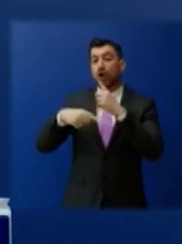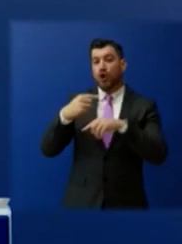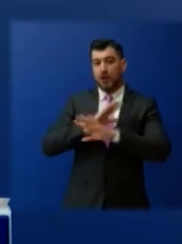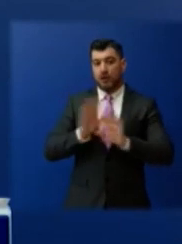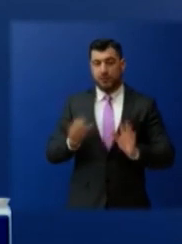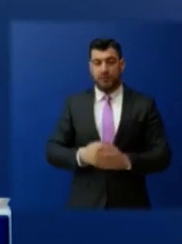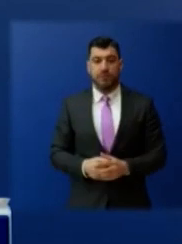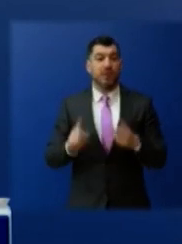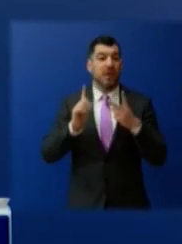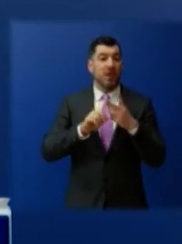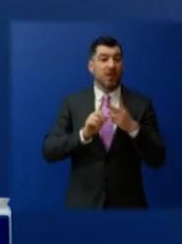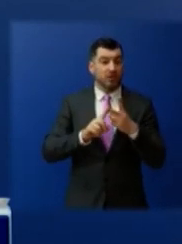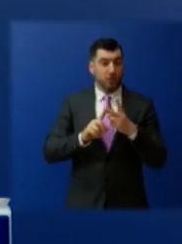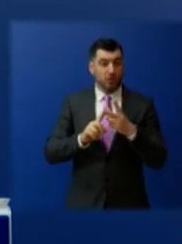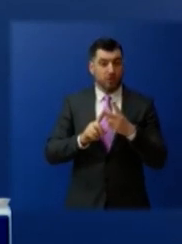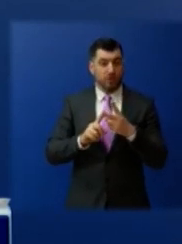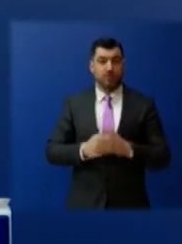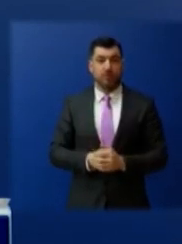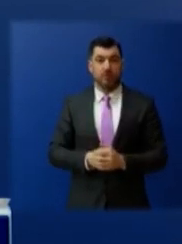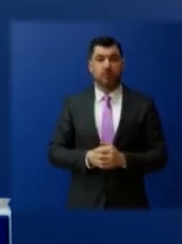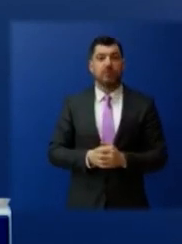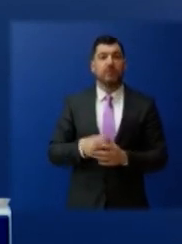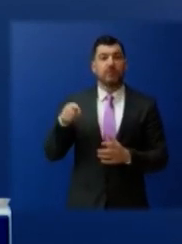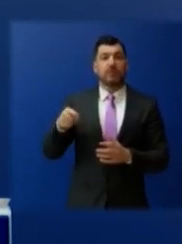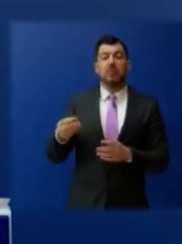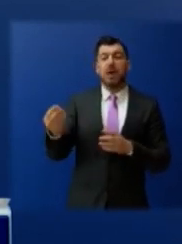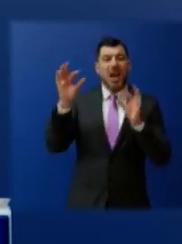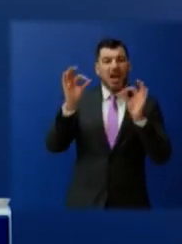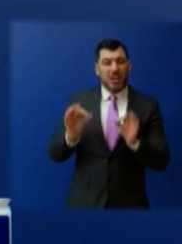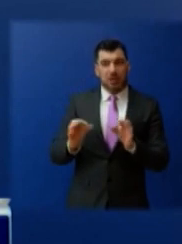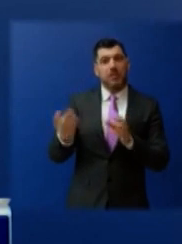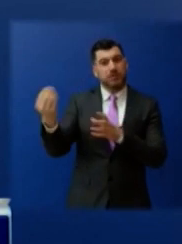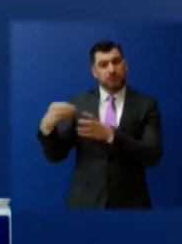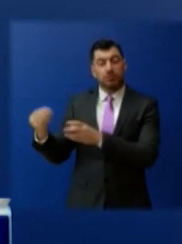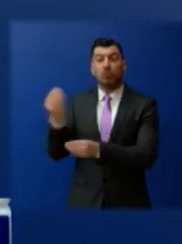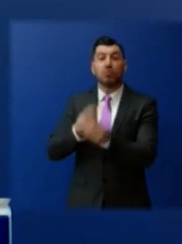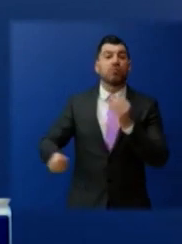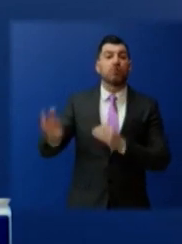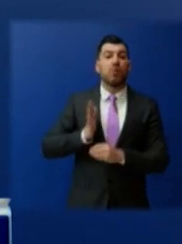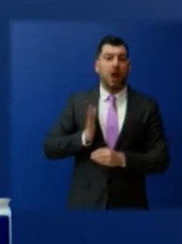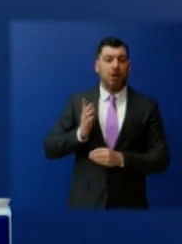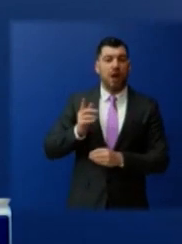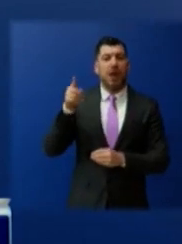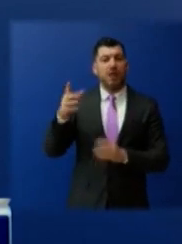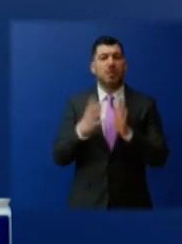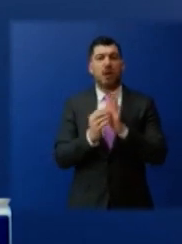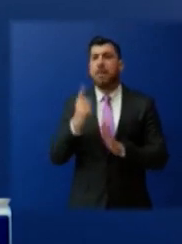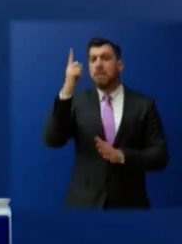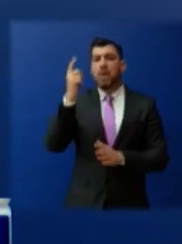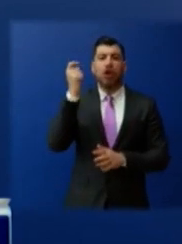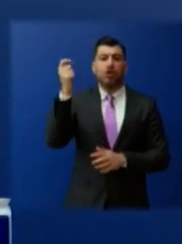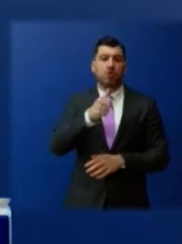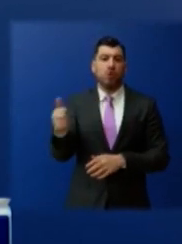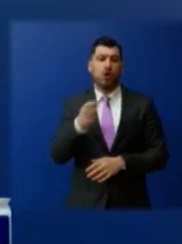Δεύτερον, διευρύνεται το πεδίο εφαρμογής του εξοδικαστικού μηχανισμού, προκειμένου να εντάσσονται σε αυτόν οφειλέτες και με μία και μοναδική οφειλή προς